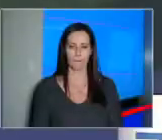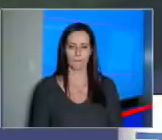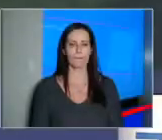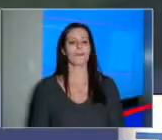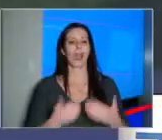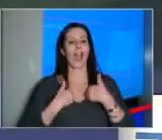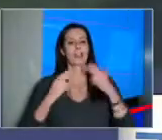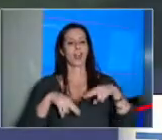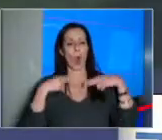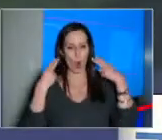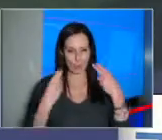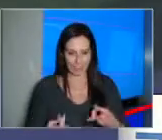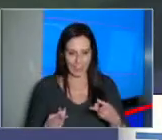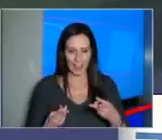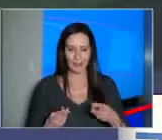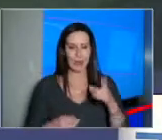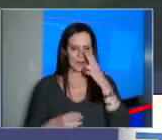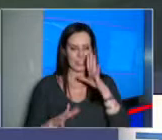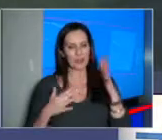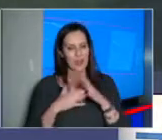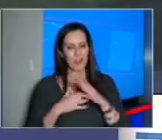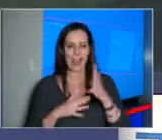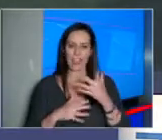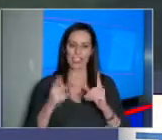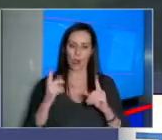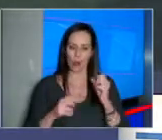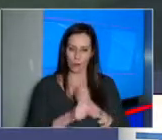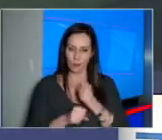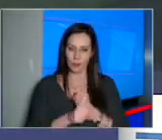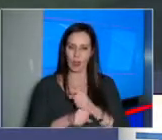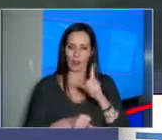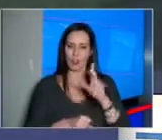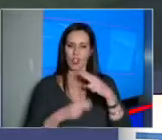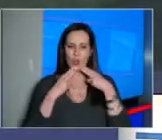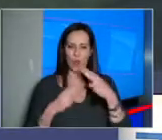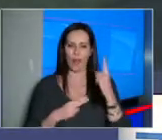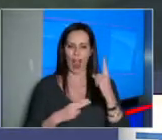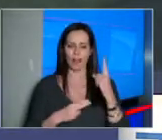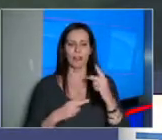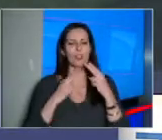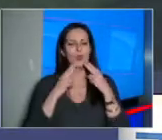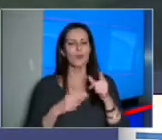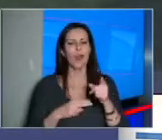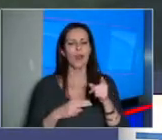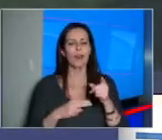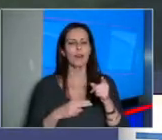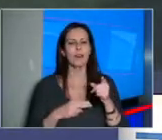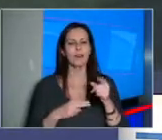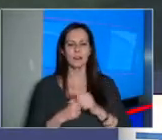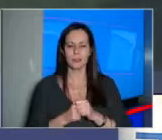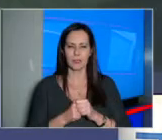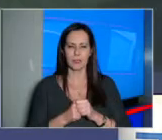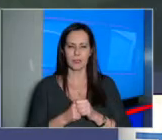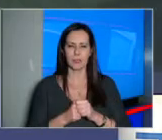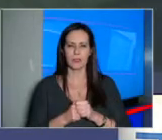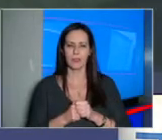הנה, אני חוזר אליכם פה באולפן, מנסים לבדוק איך זה קורה ומה עושים, אבל יש לי תגובה אחת להקריא, תקריאו לי באוזן, אני אגיד אותה.